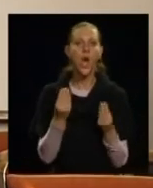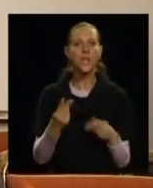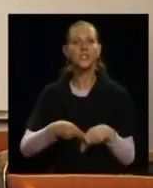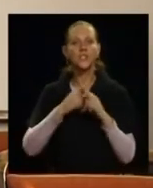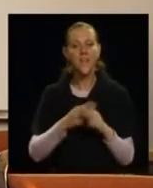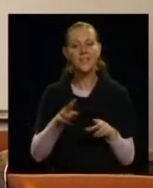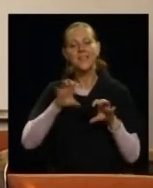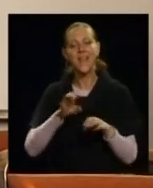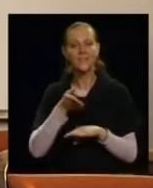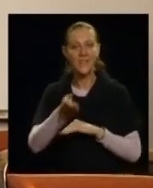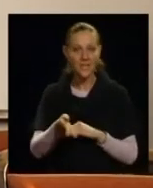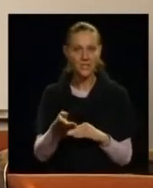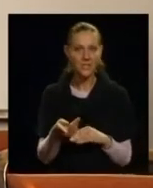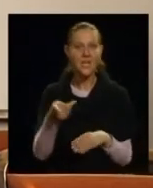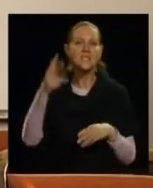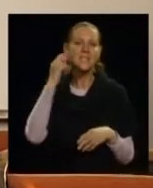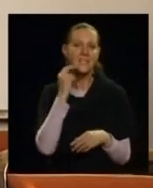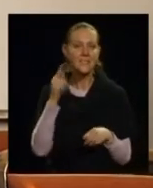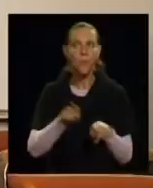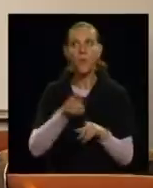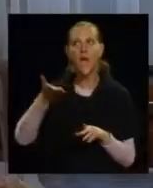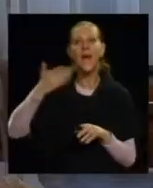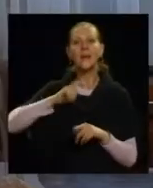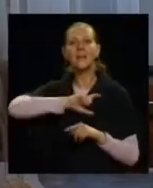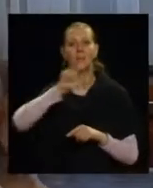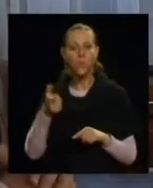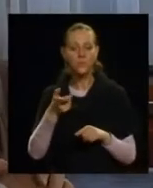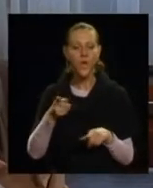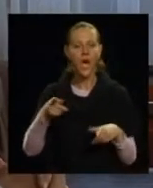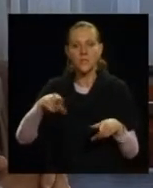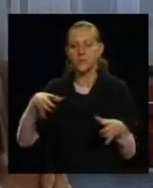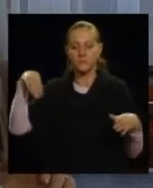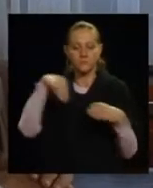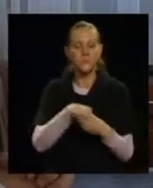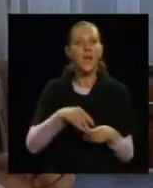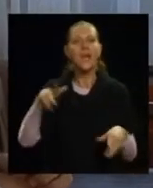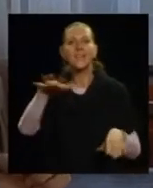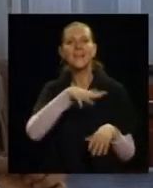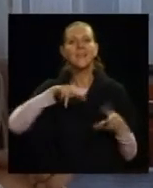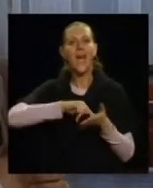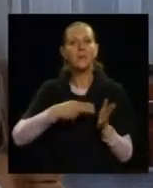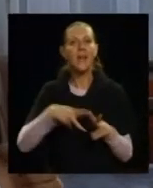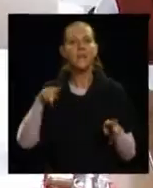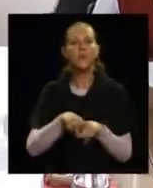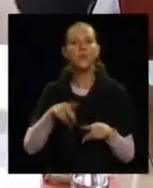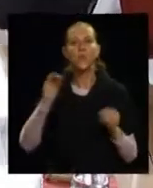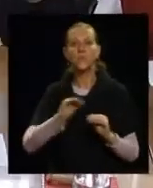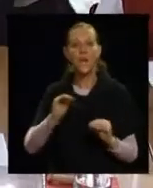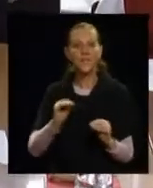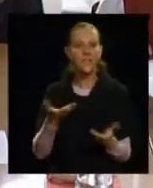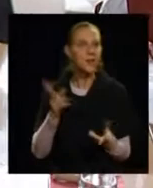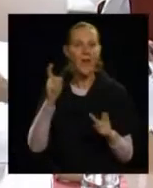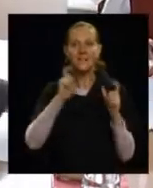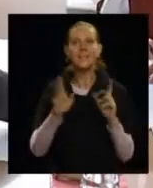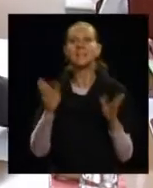segítséget tevékenységükhöz, hiszen az intézmény olyan régóta és olyannyira része a kerület közoktatásának, hogy nem lehet nem számolni vele.